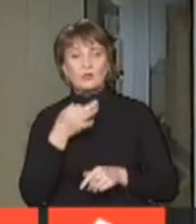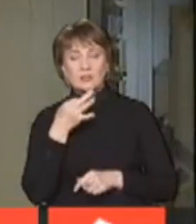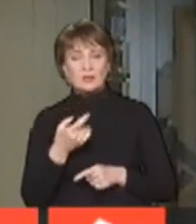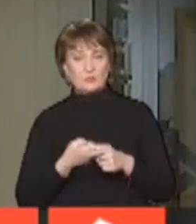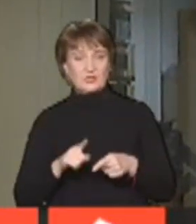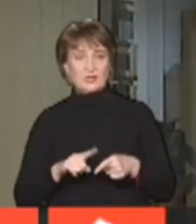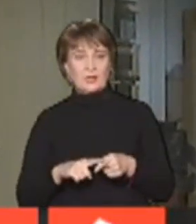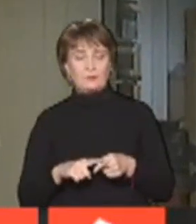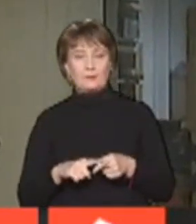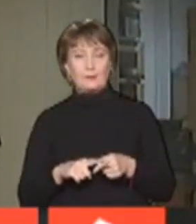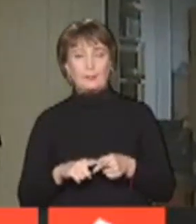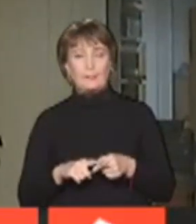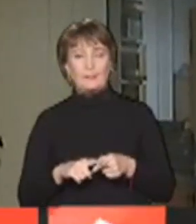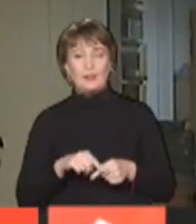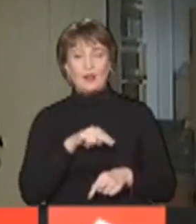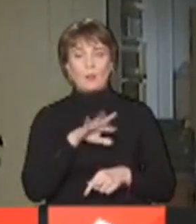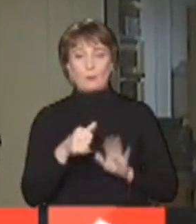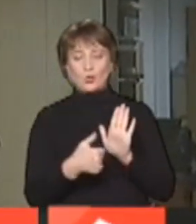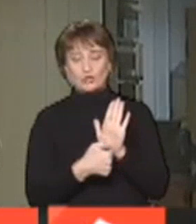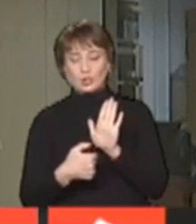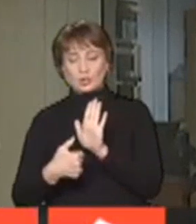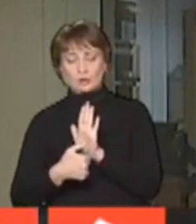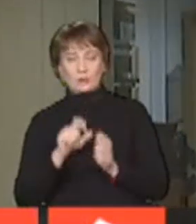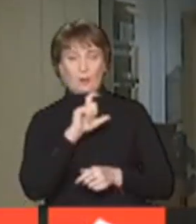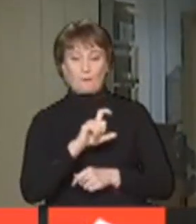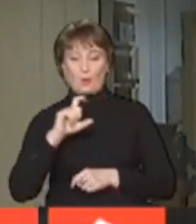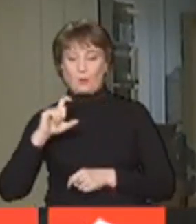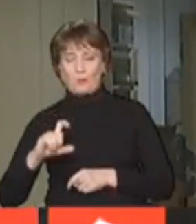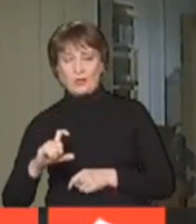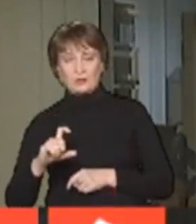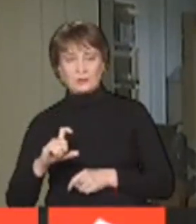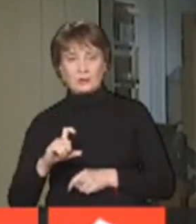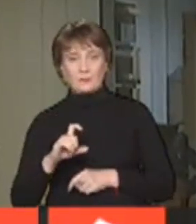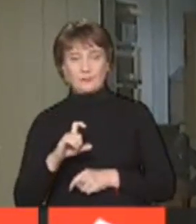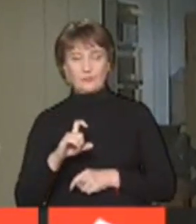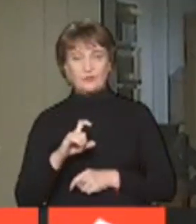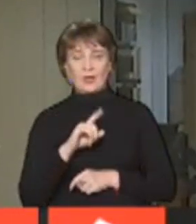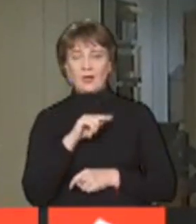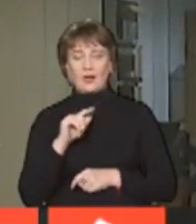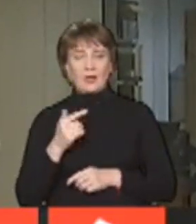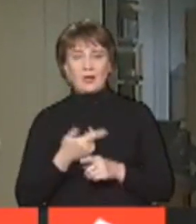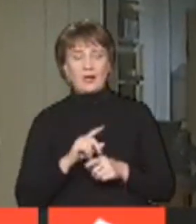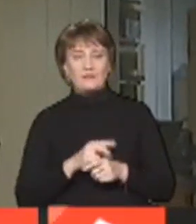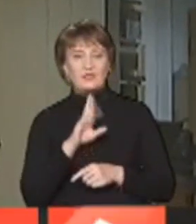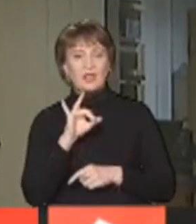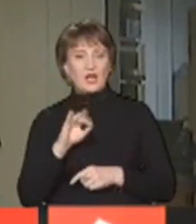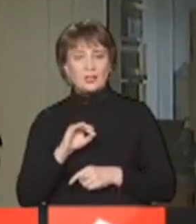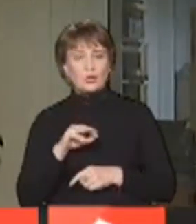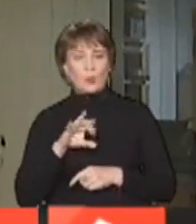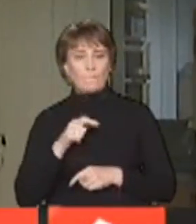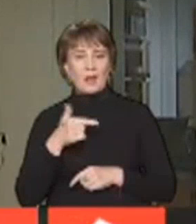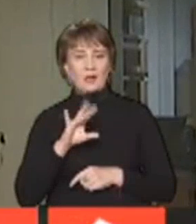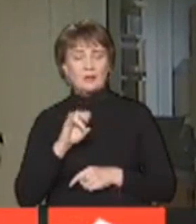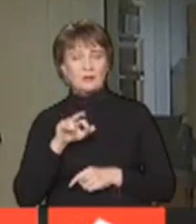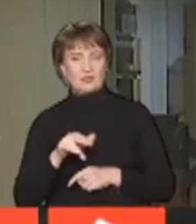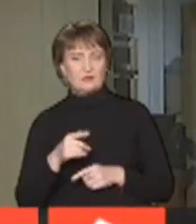що це по 600 гривень за баночку там з препаратом на місяць, плюс там кардіомагніл, плюс такі якісь